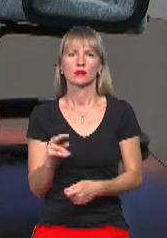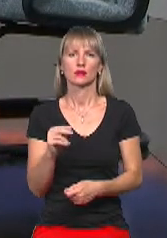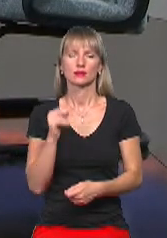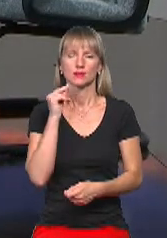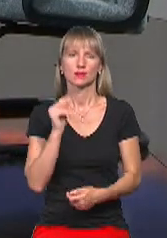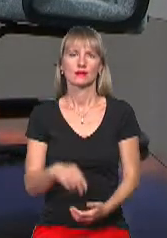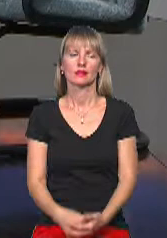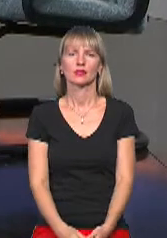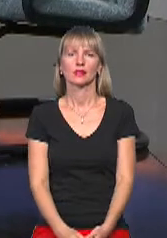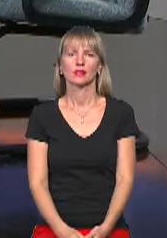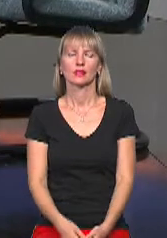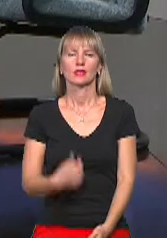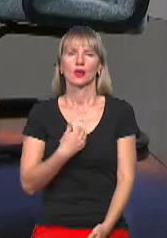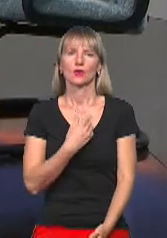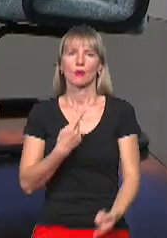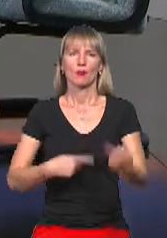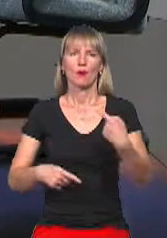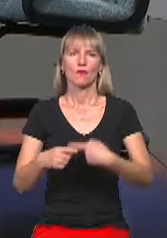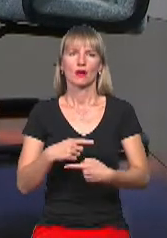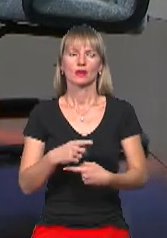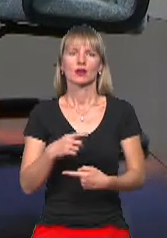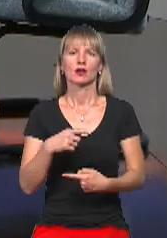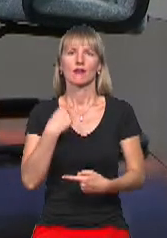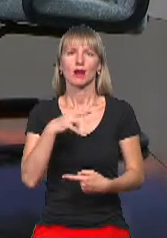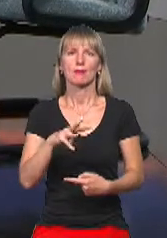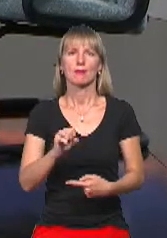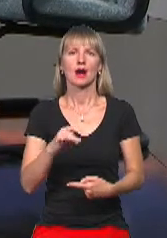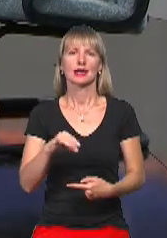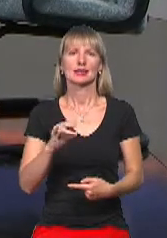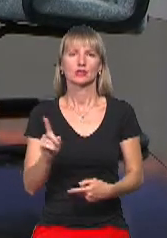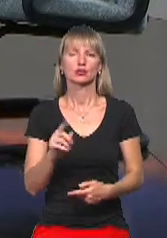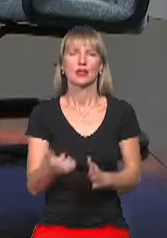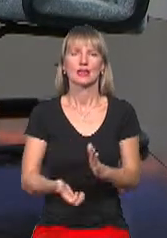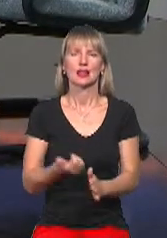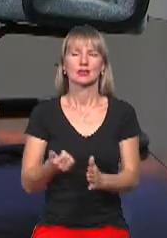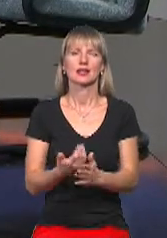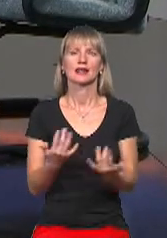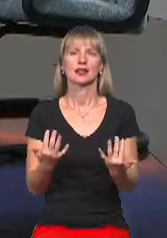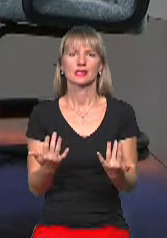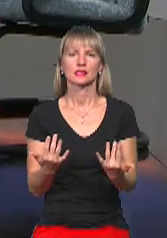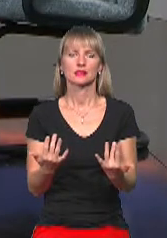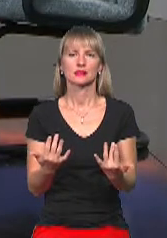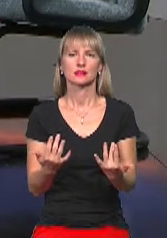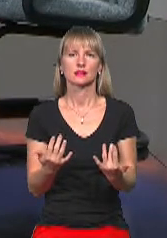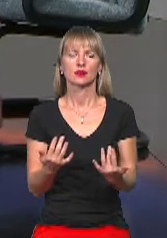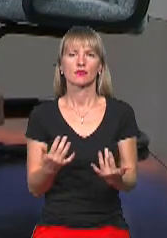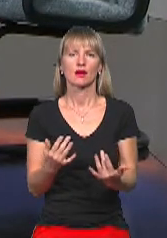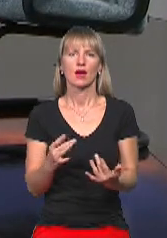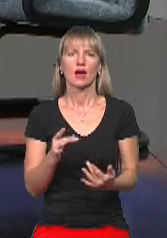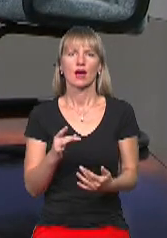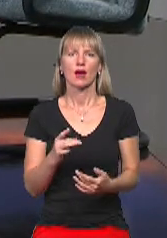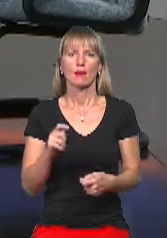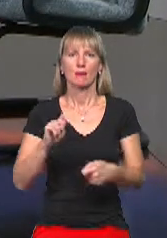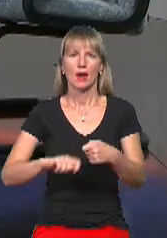Тут от я хочу повернутися до того, що говорив Мартін, про те, що недостатня кількість замірів.